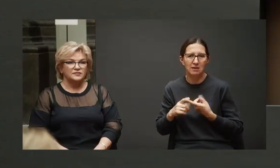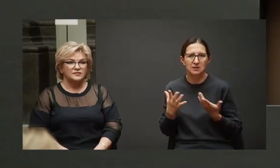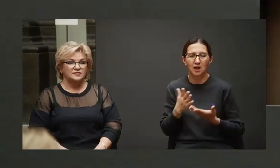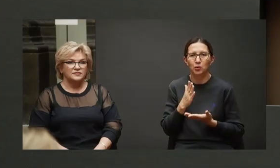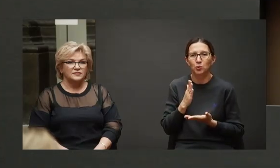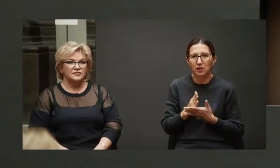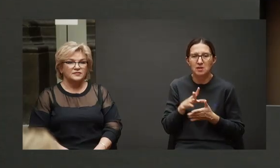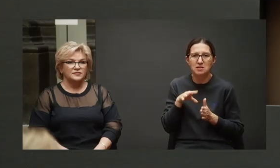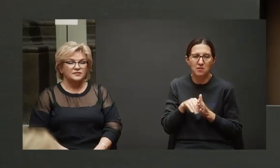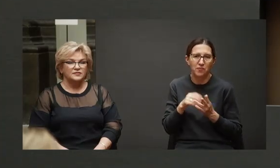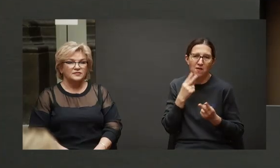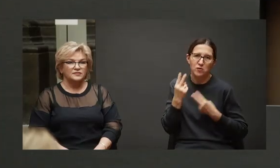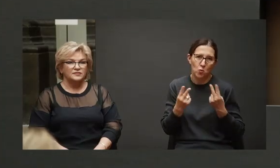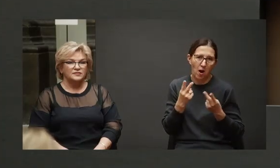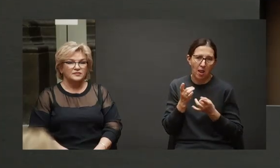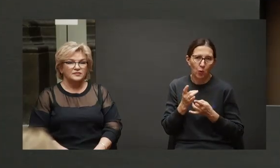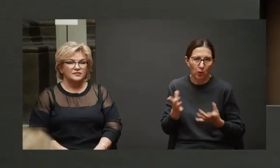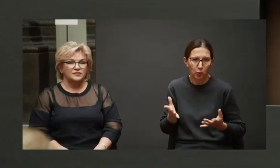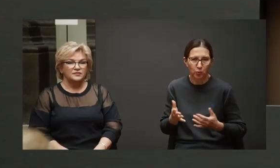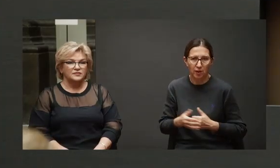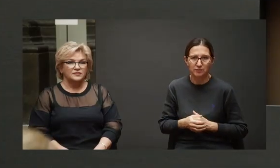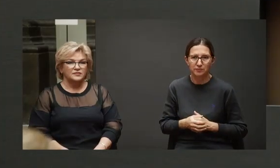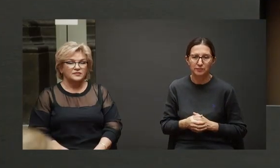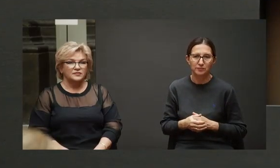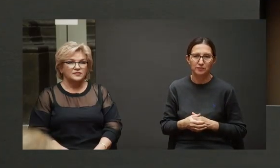играет современная визуальная культура.